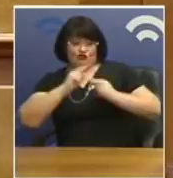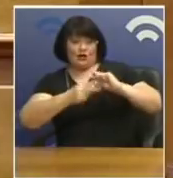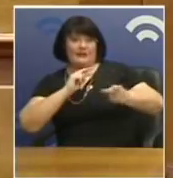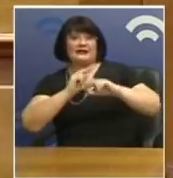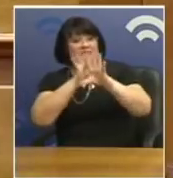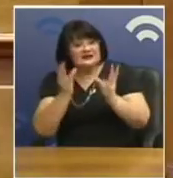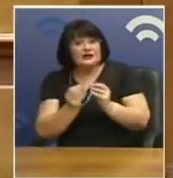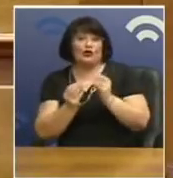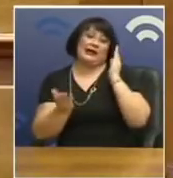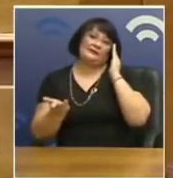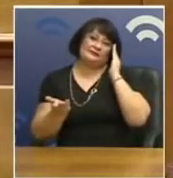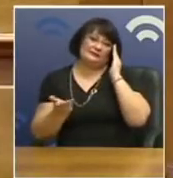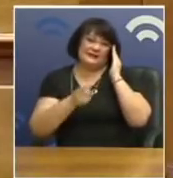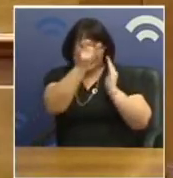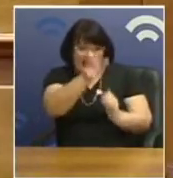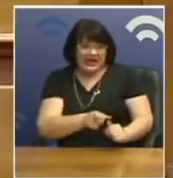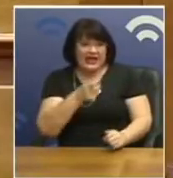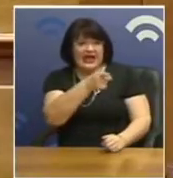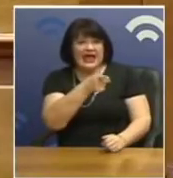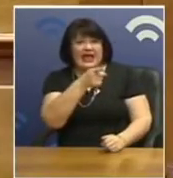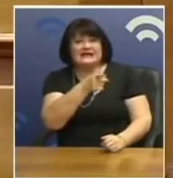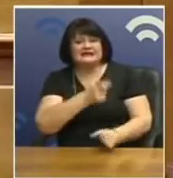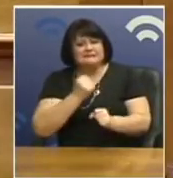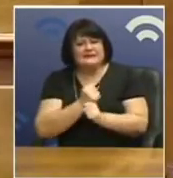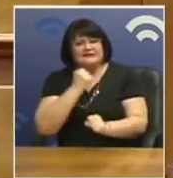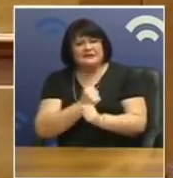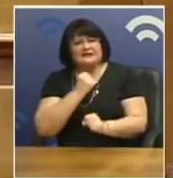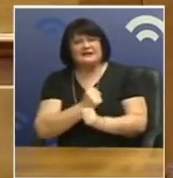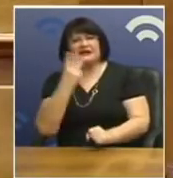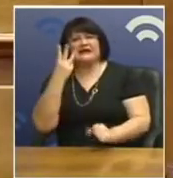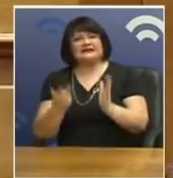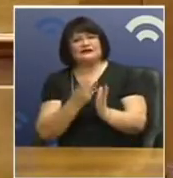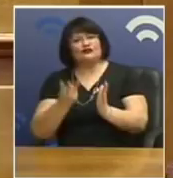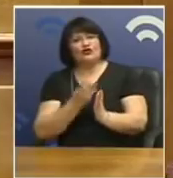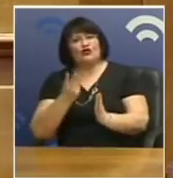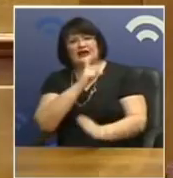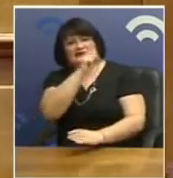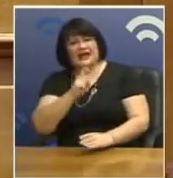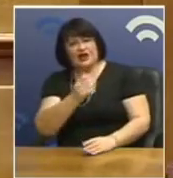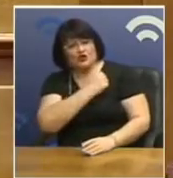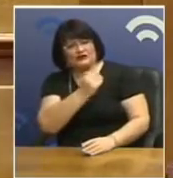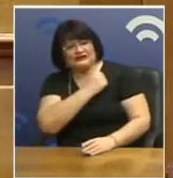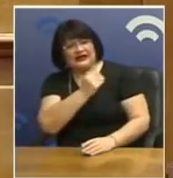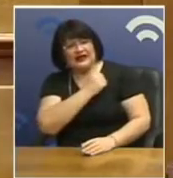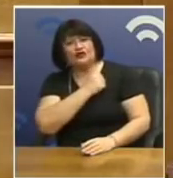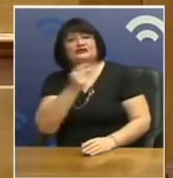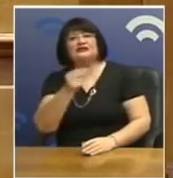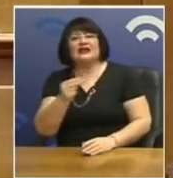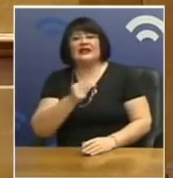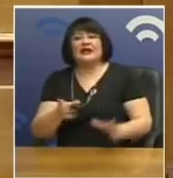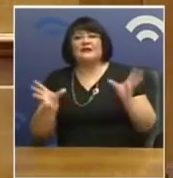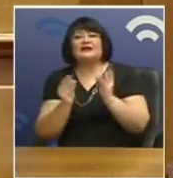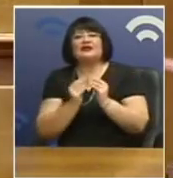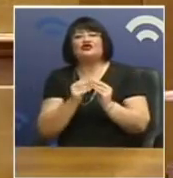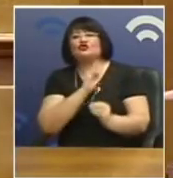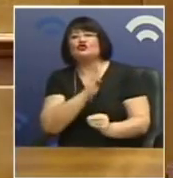διαφορά ότι είχατε μία μονομανία. Νομίζω τρεις φορές μου κάνατε ερώτηση και τις τρεις φορές για τα ζητήματα της τάξης, του